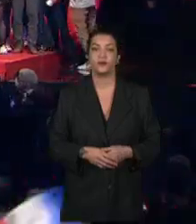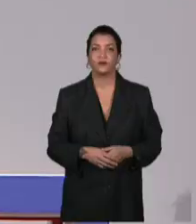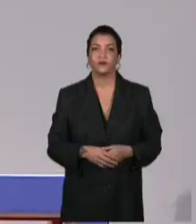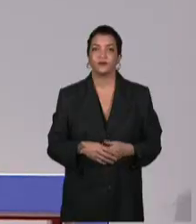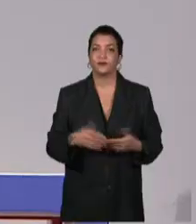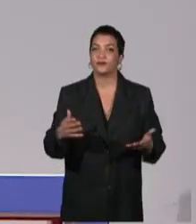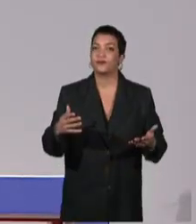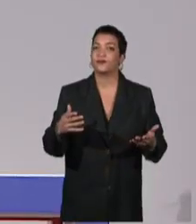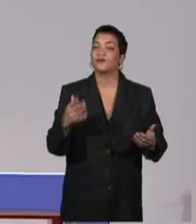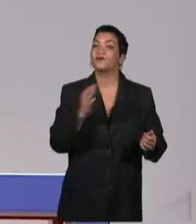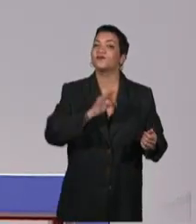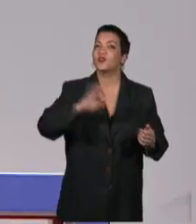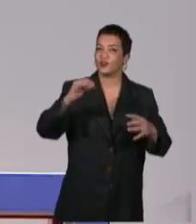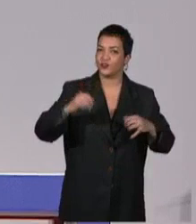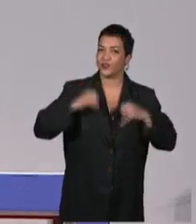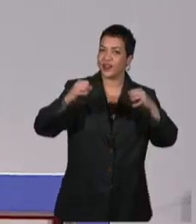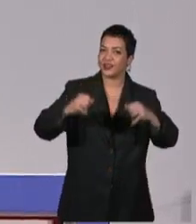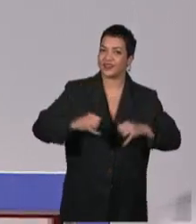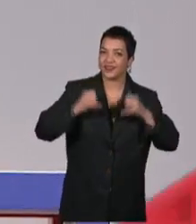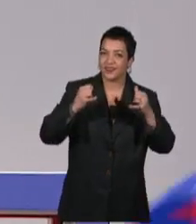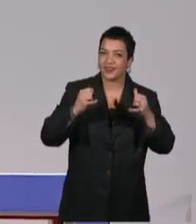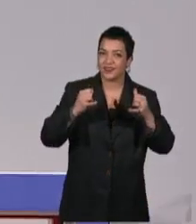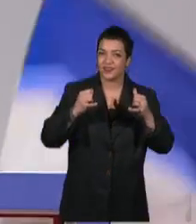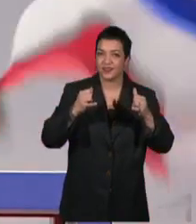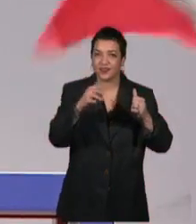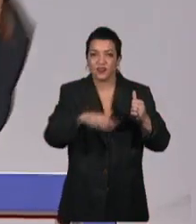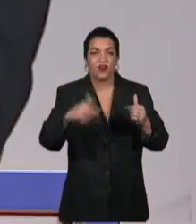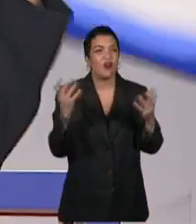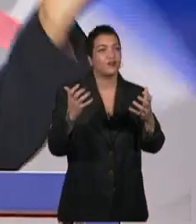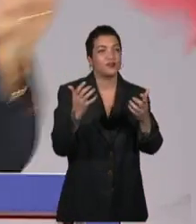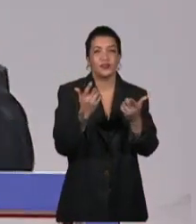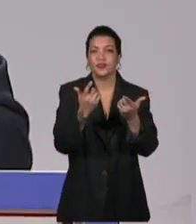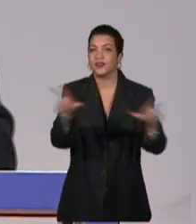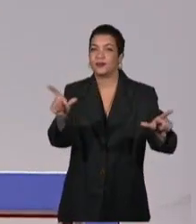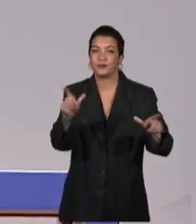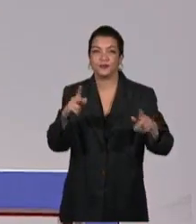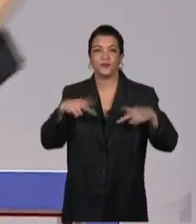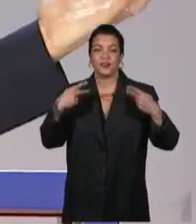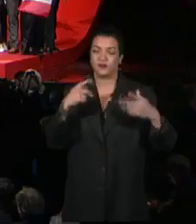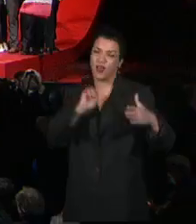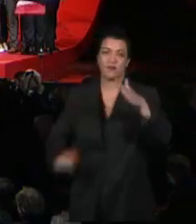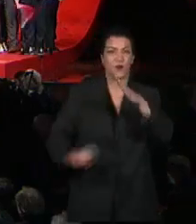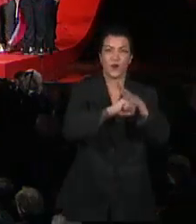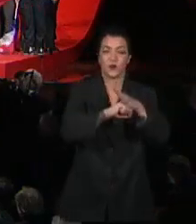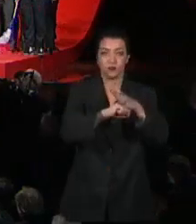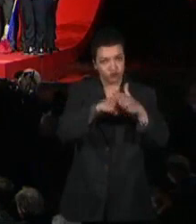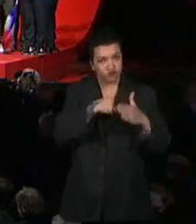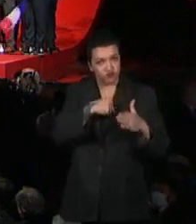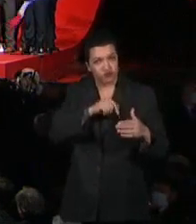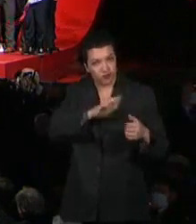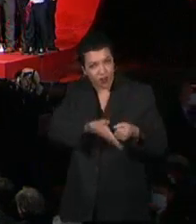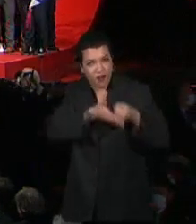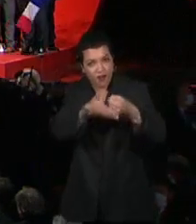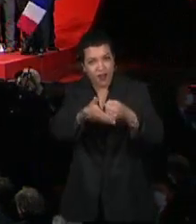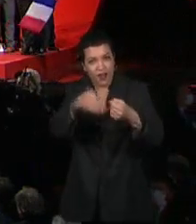La jeunesse de France, celle qui veut vivre libre et vivre à fond, je vous aiderai à